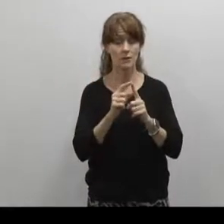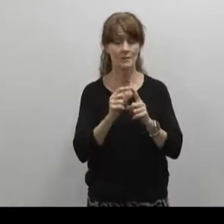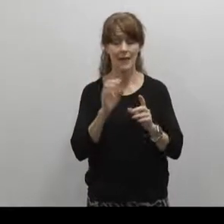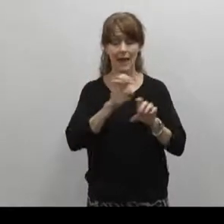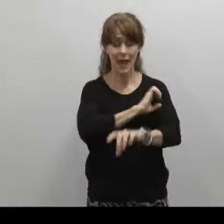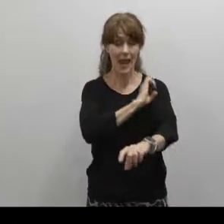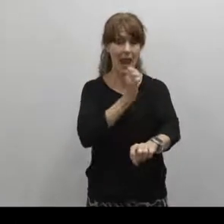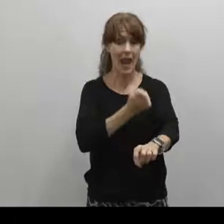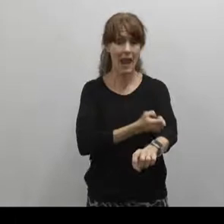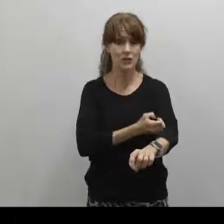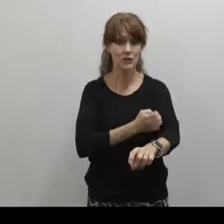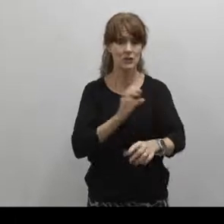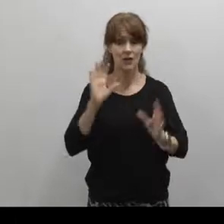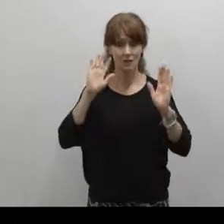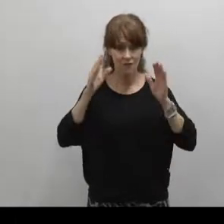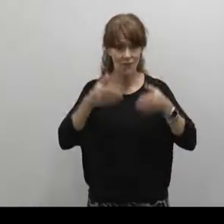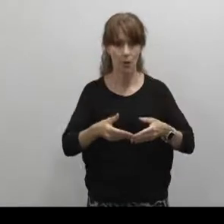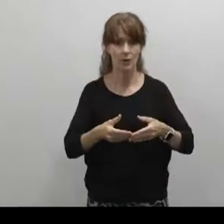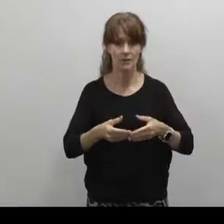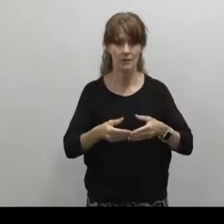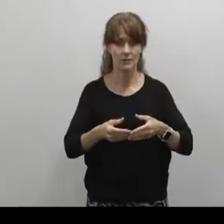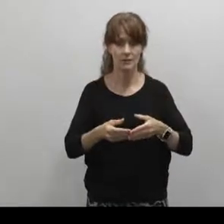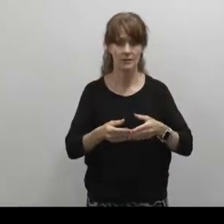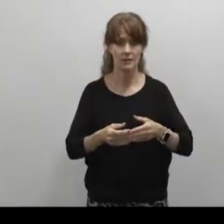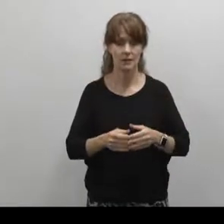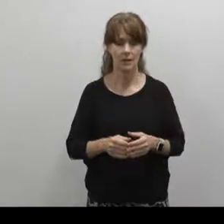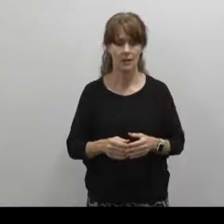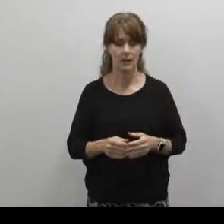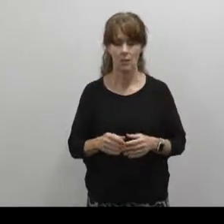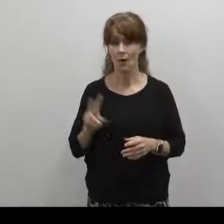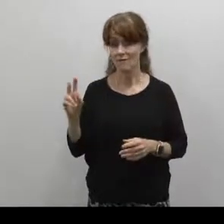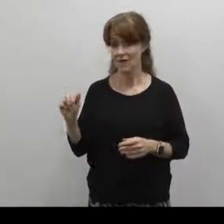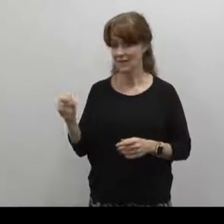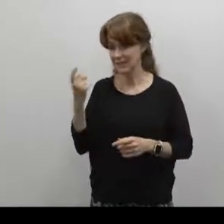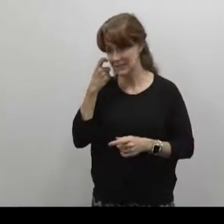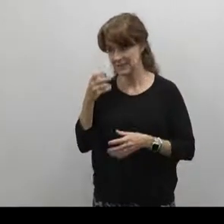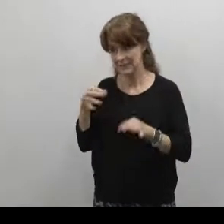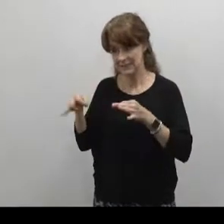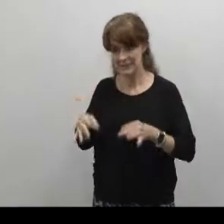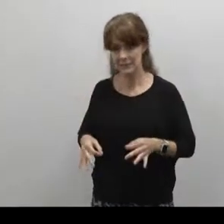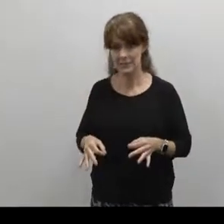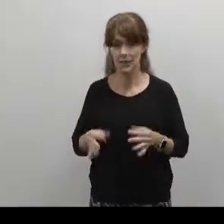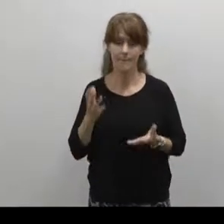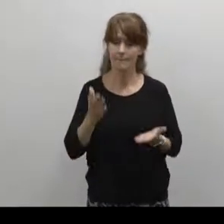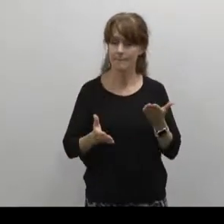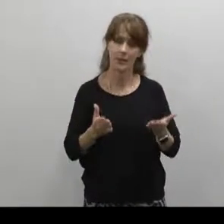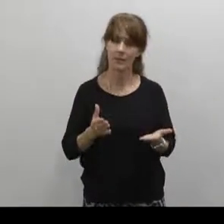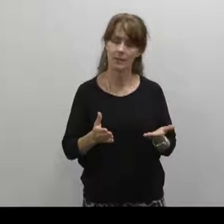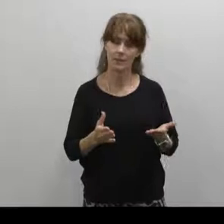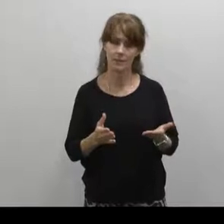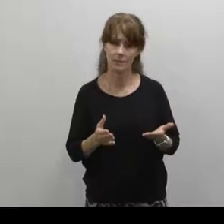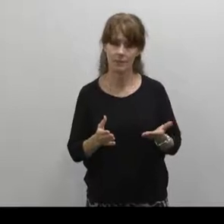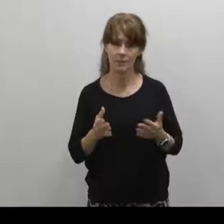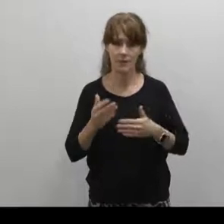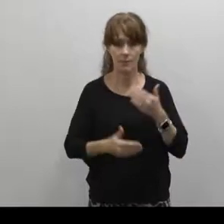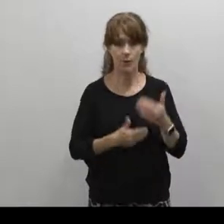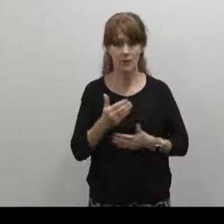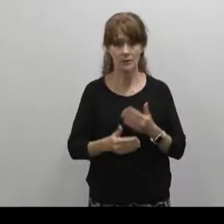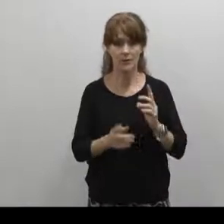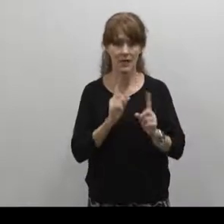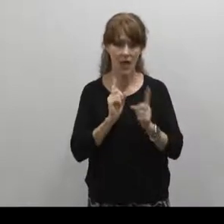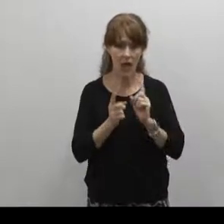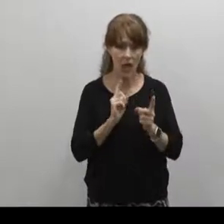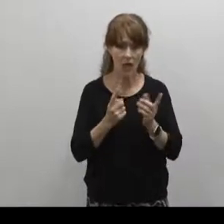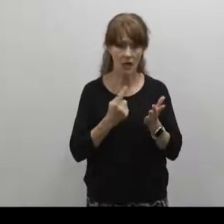tìm môi khiêm chọn ở dương đau đã rõm từ lời khảo thác biệt bí energy focus cứ dùng đau từ